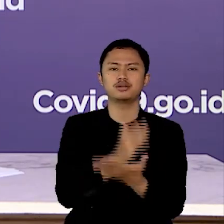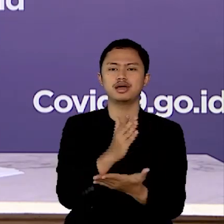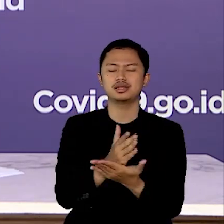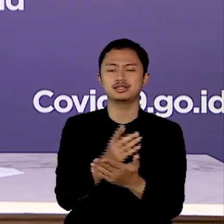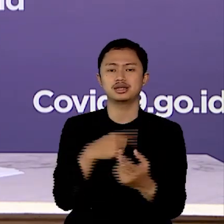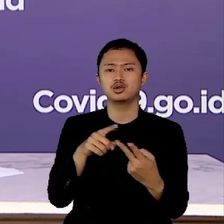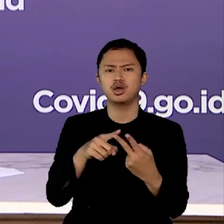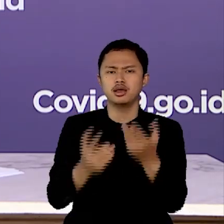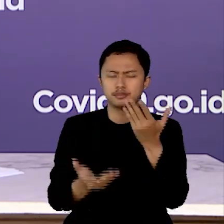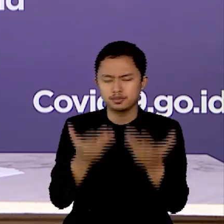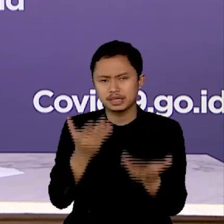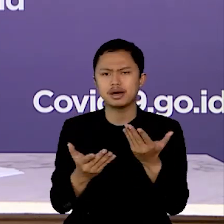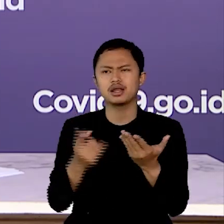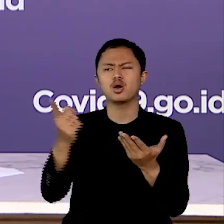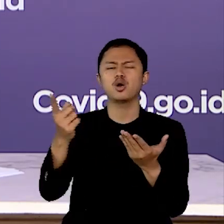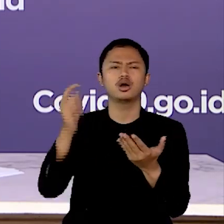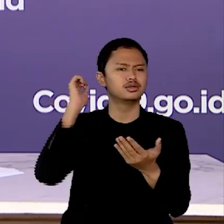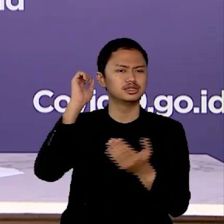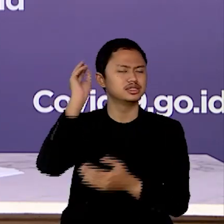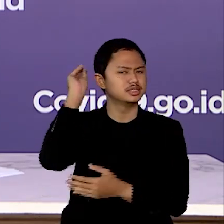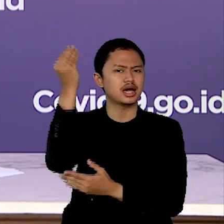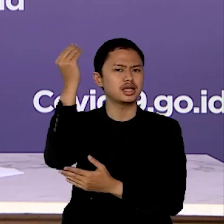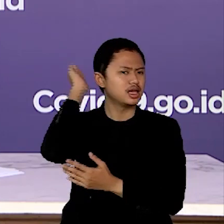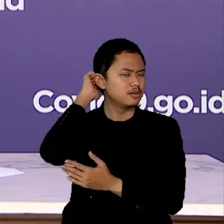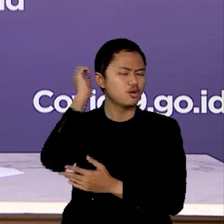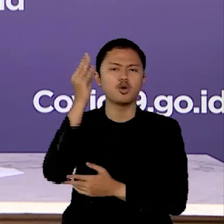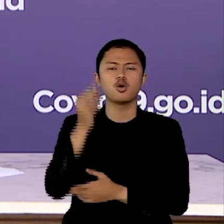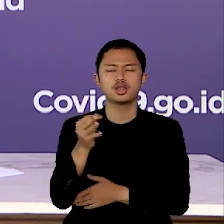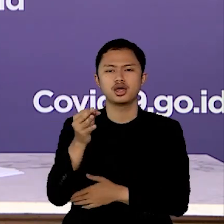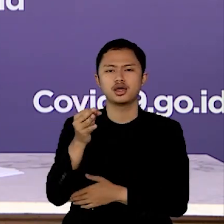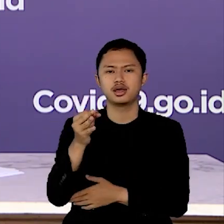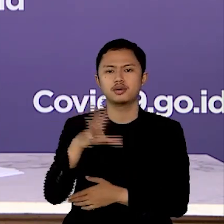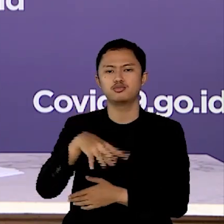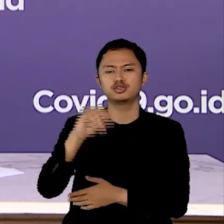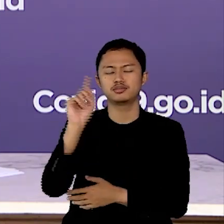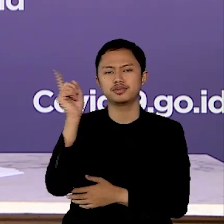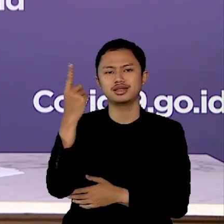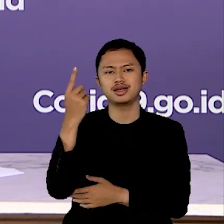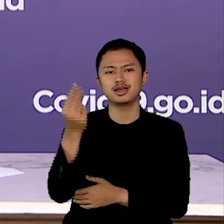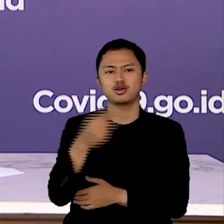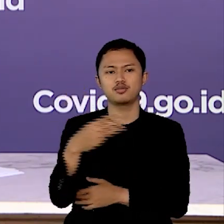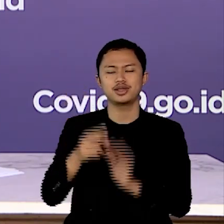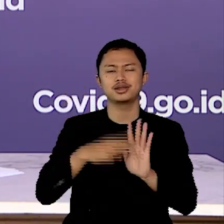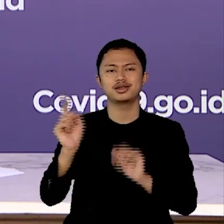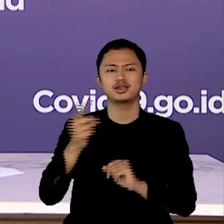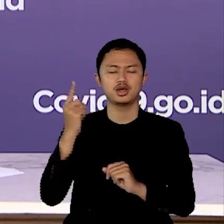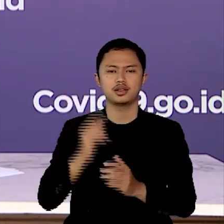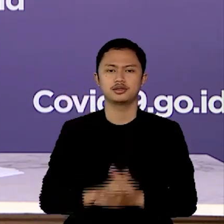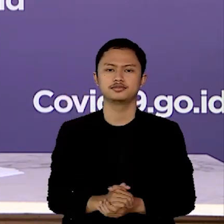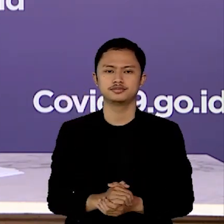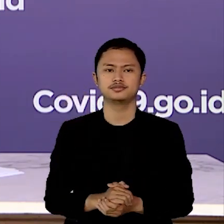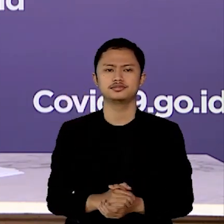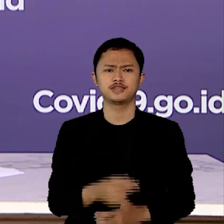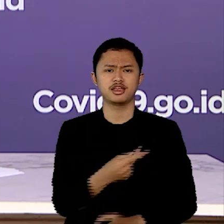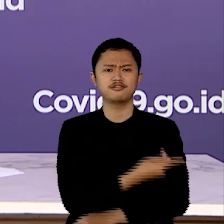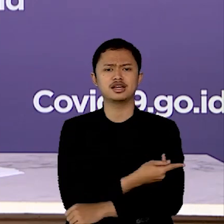mempertimbangkan DKI Jakarta sebagai ibukota negara yang menjadi pusat pemerintahan dan ekonomi nasional pelaksanaan